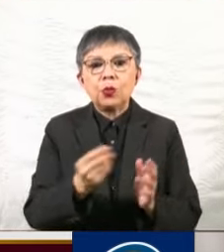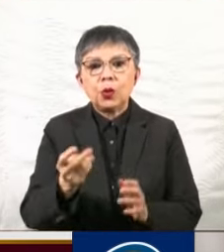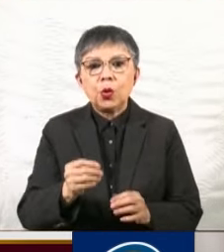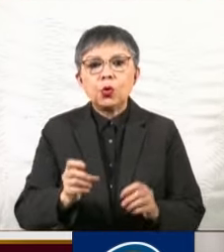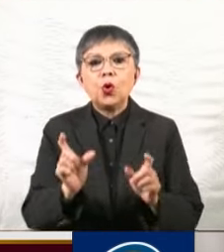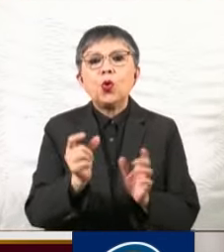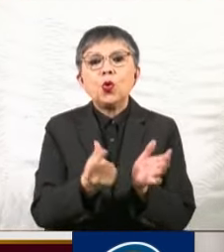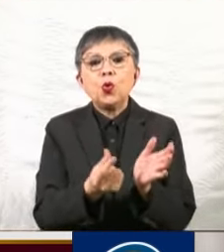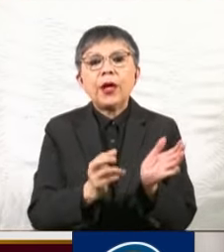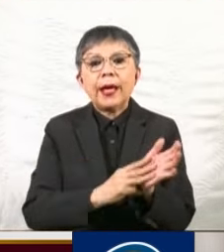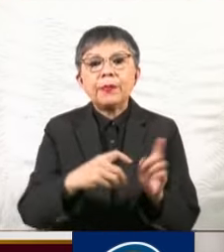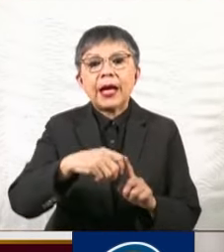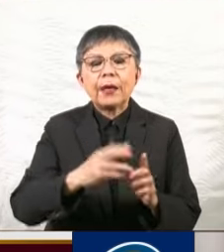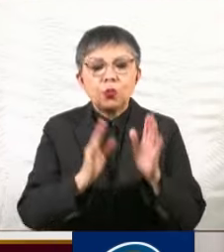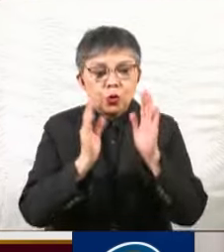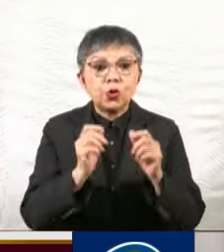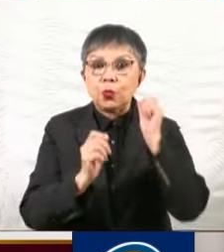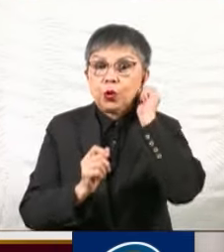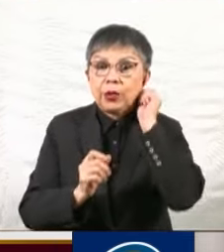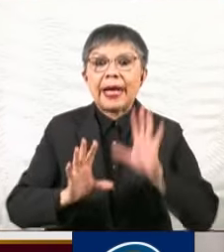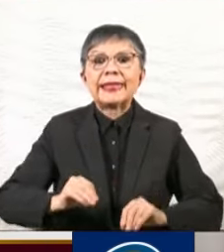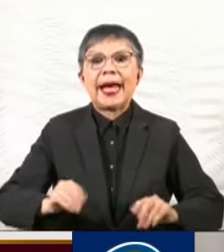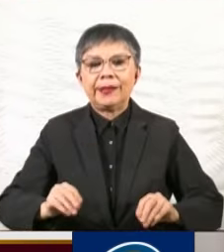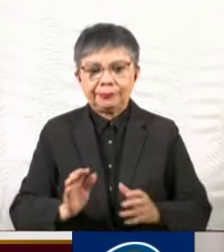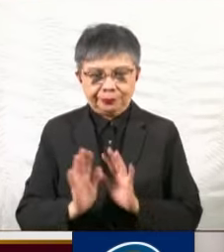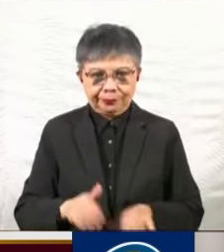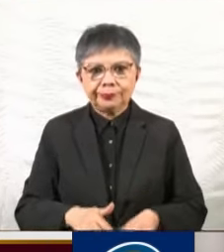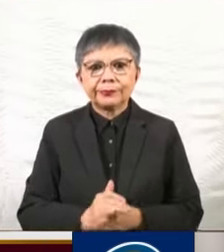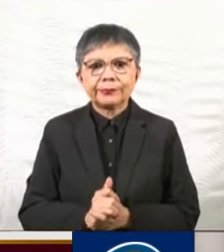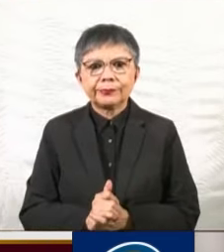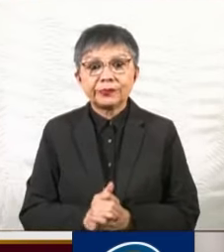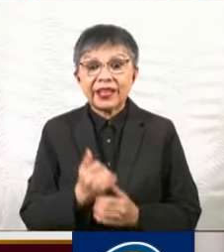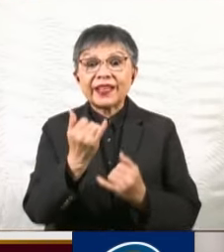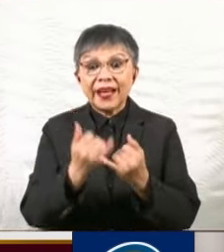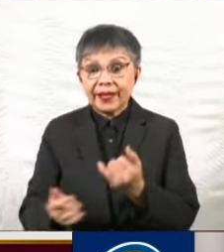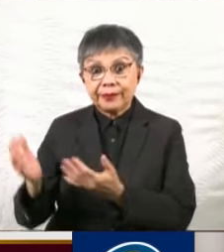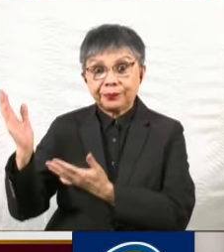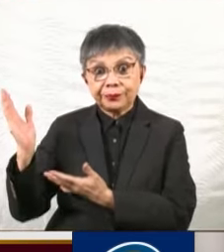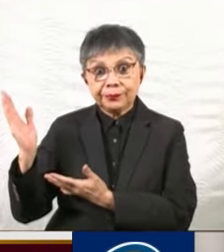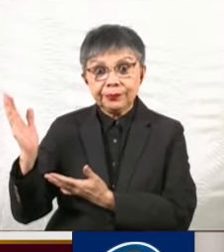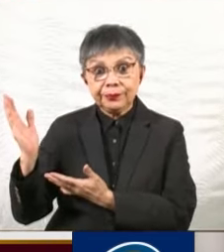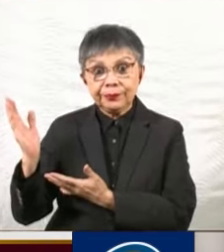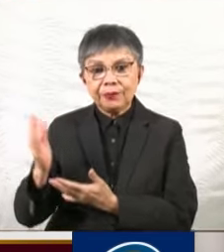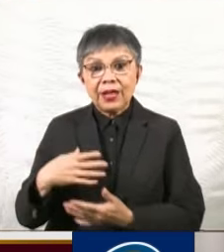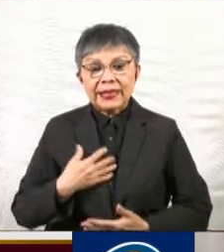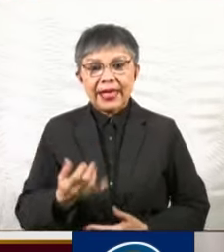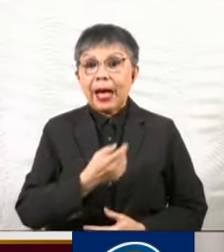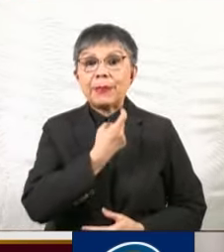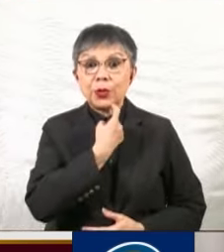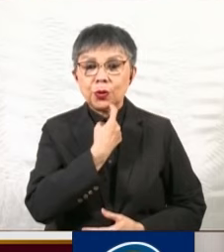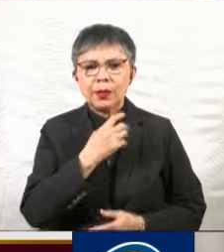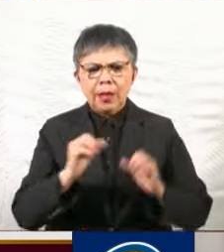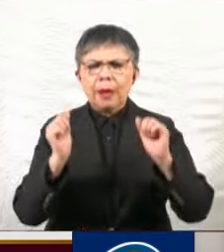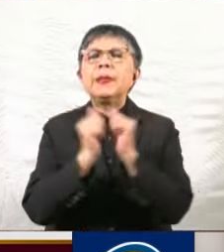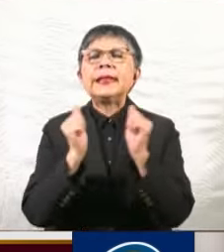UMKM terutama untuk para wanita sebagai penggerak dan yang terakhir saya dan bangdul